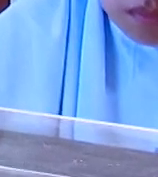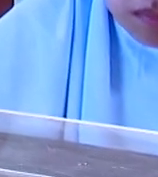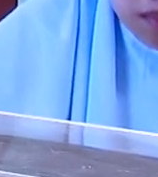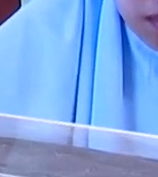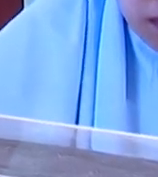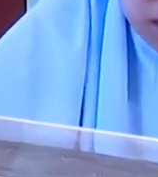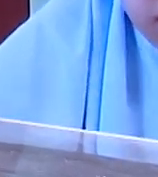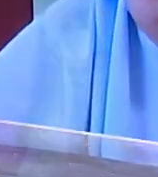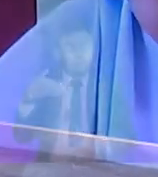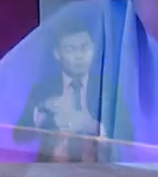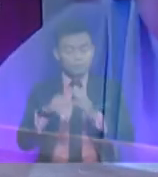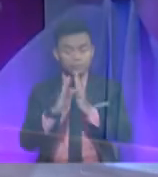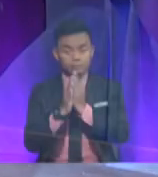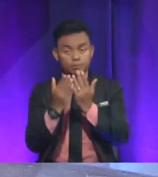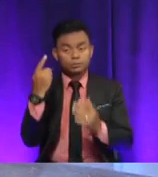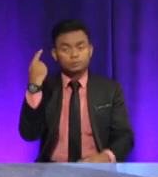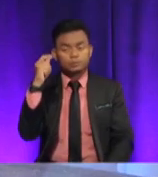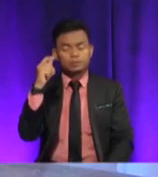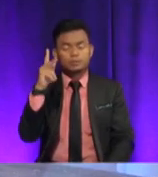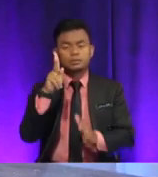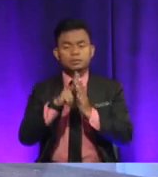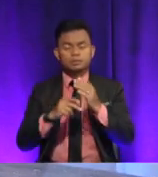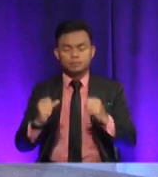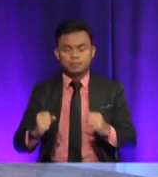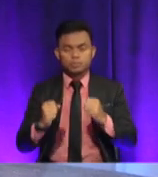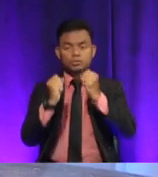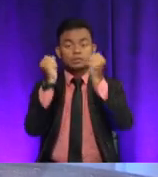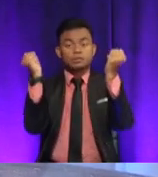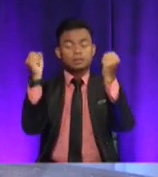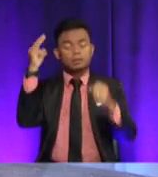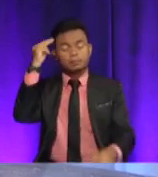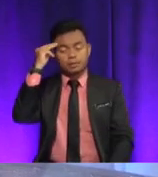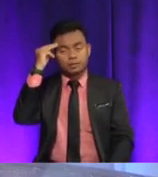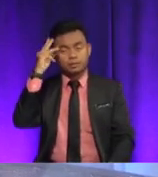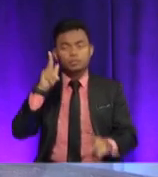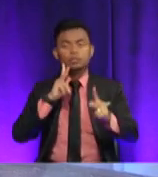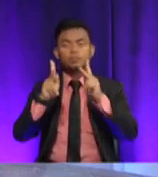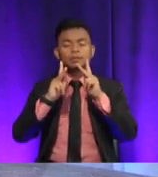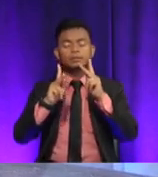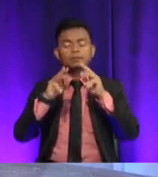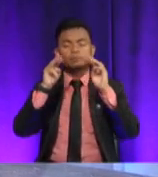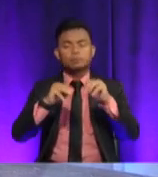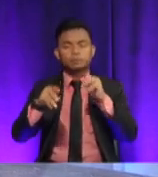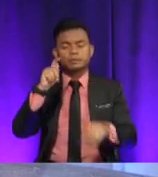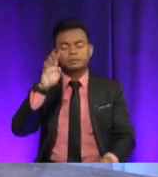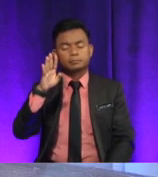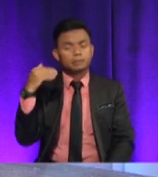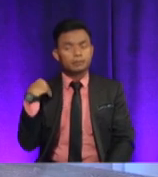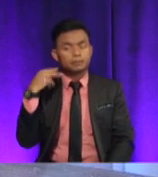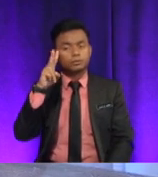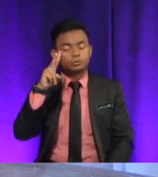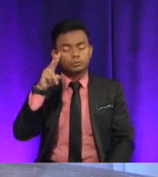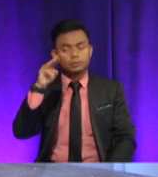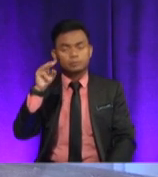dalam buku teks kesejahteraan 4 terdapat dua buah puisi di mana yang pertama